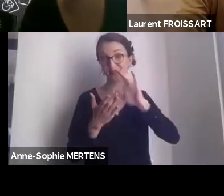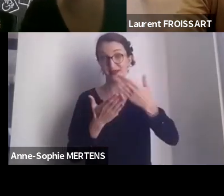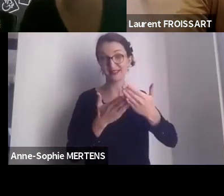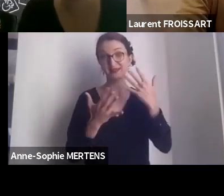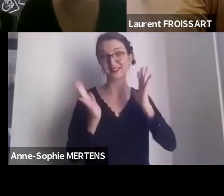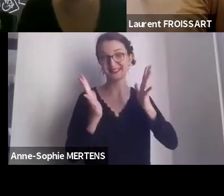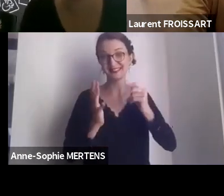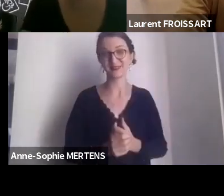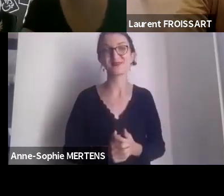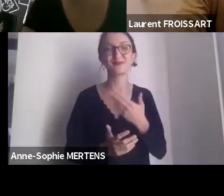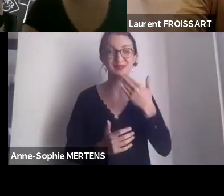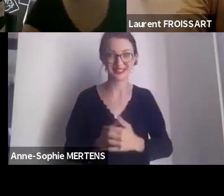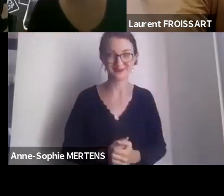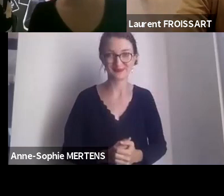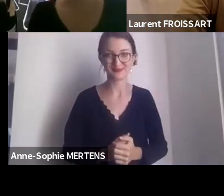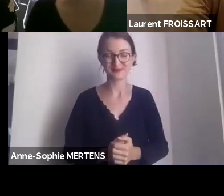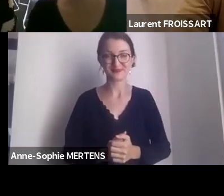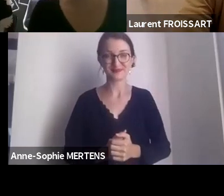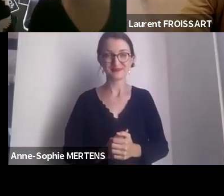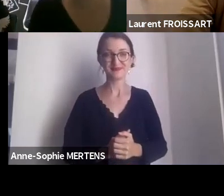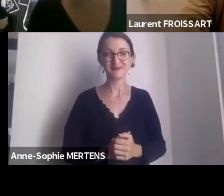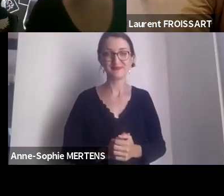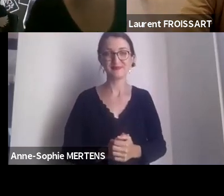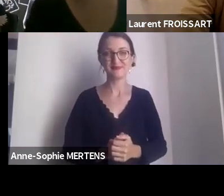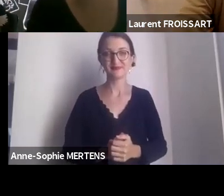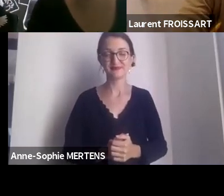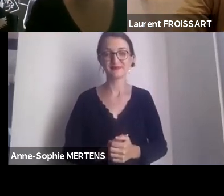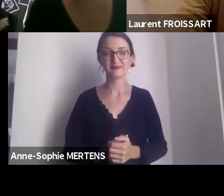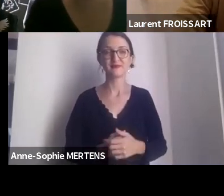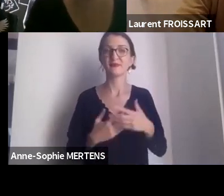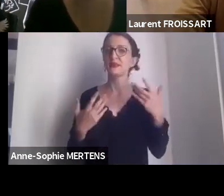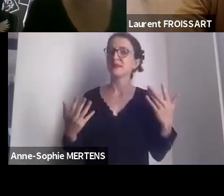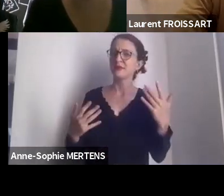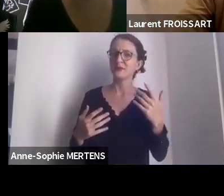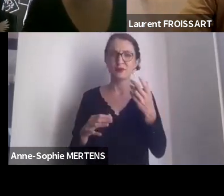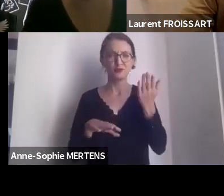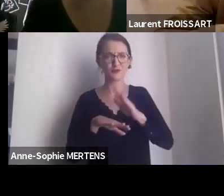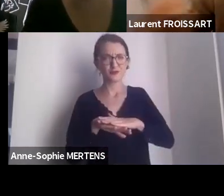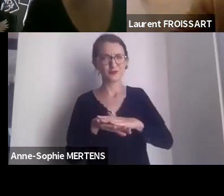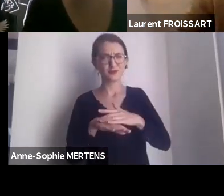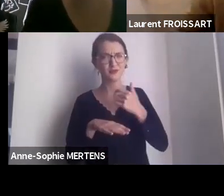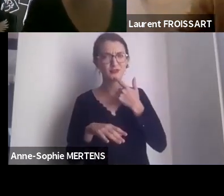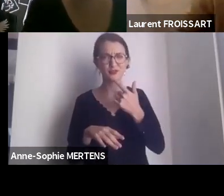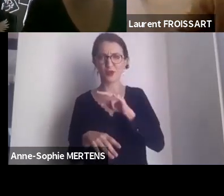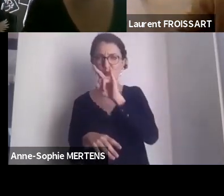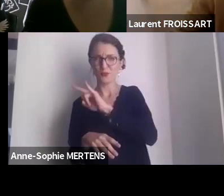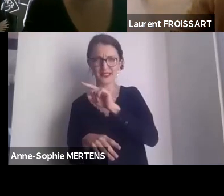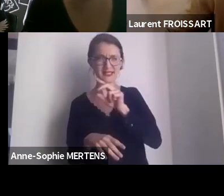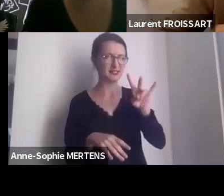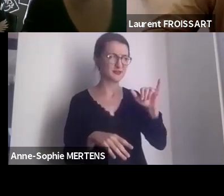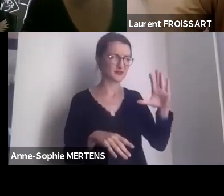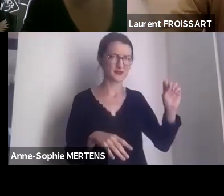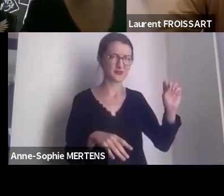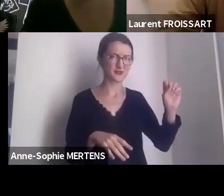elle. Et alors, du coup, vous allez me dire, pourquoi a-t-on réuni sur ce webinaire WeManity et BIKOM ? En fait,